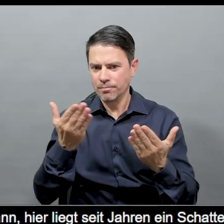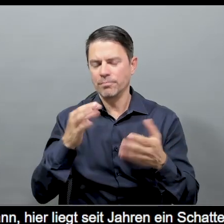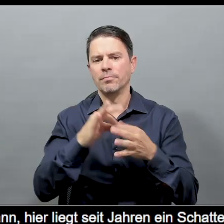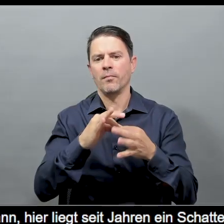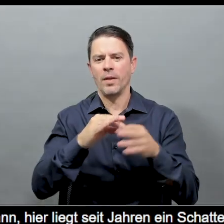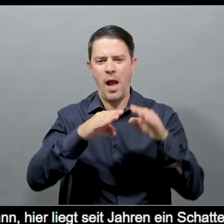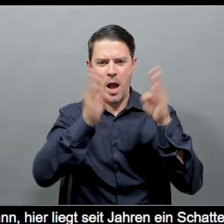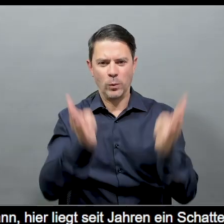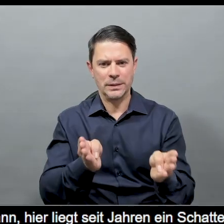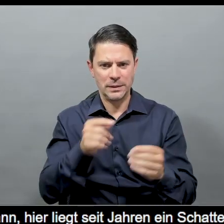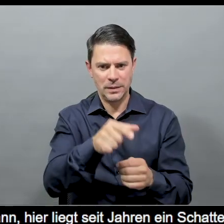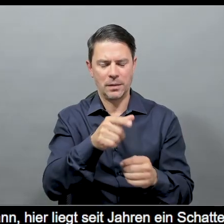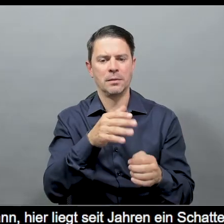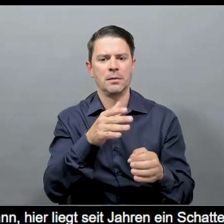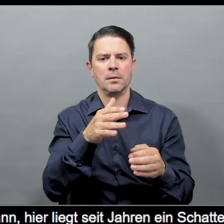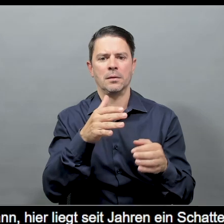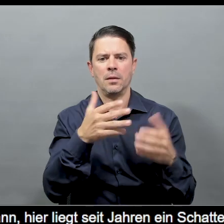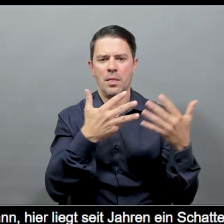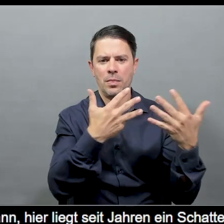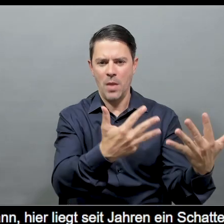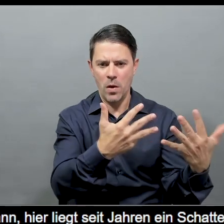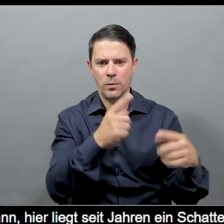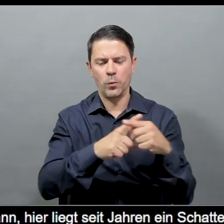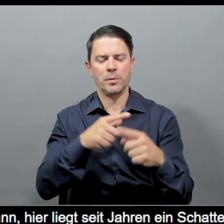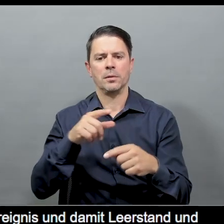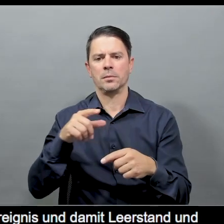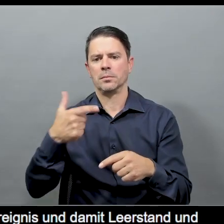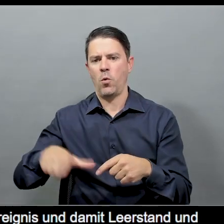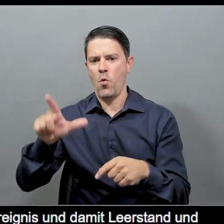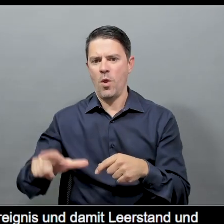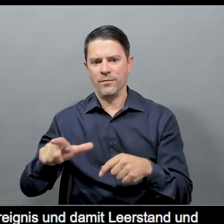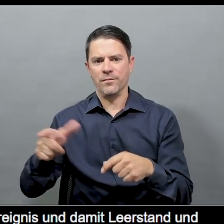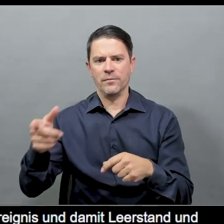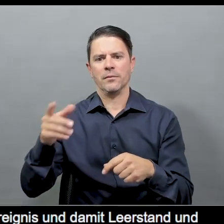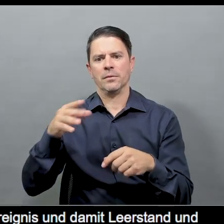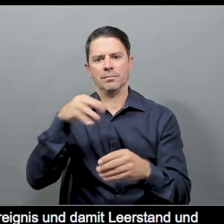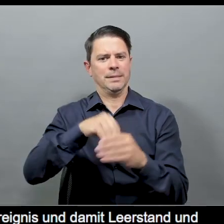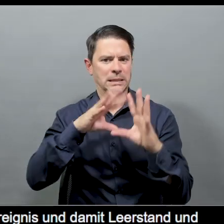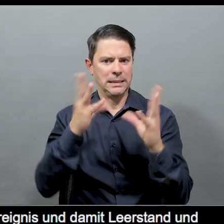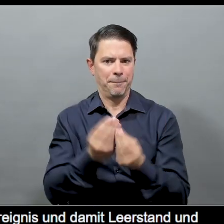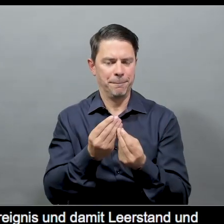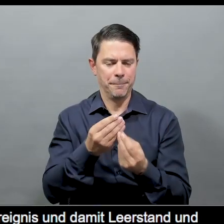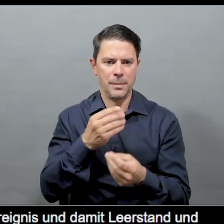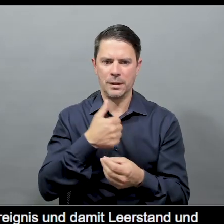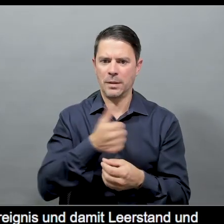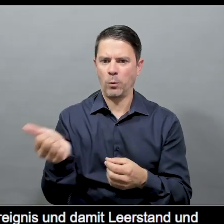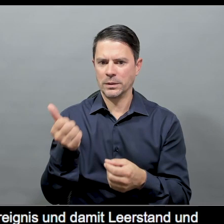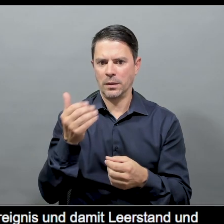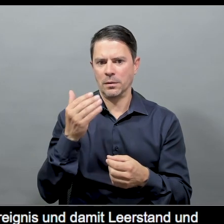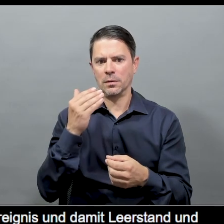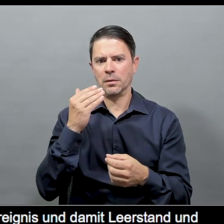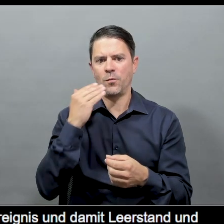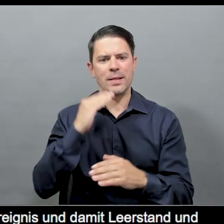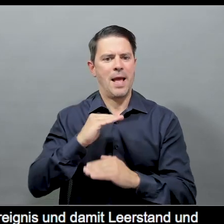das Haus 9 und 12 mit insgesamt über 1.000 Wohnheimplätzen, die wir jetzt hier beschleunigt in die Sanierung bringen. 32